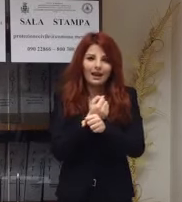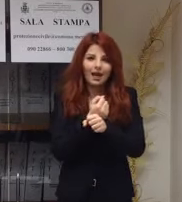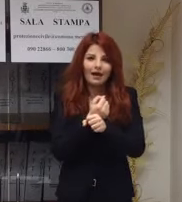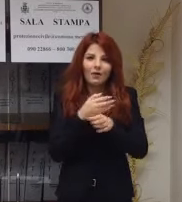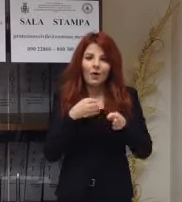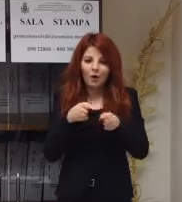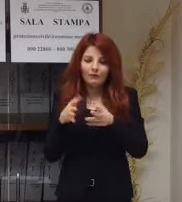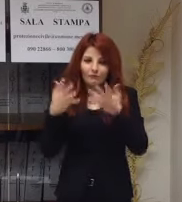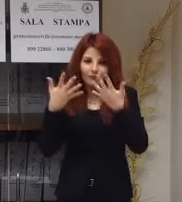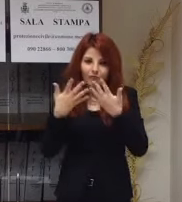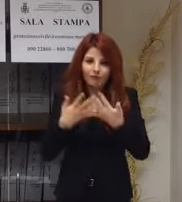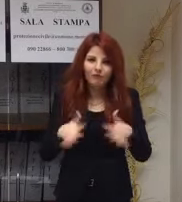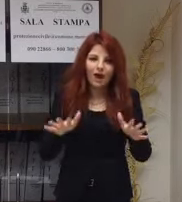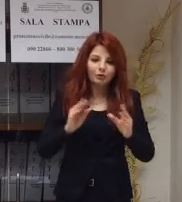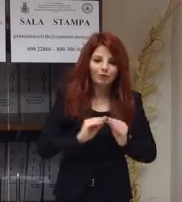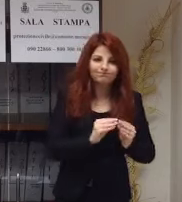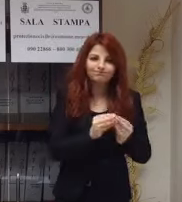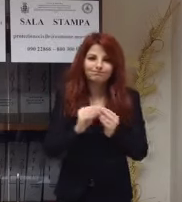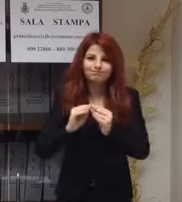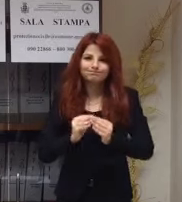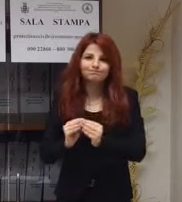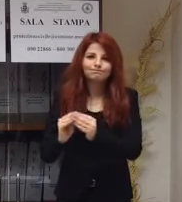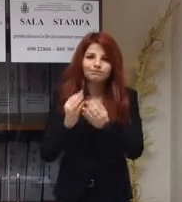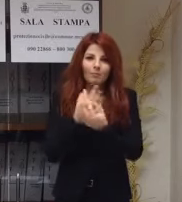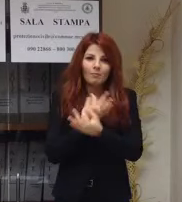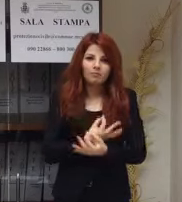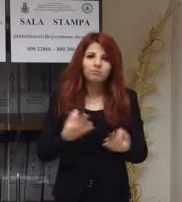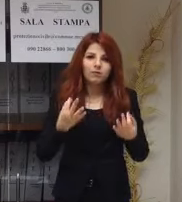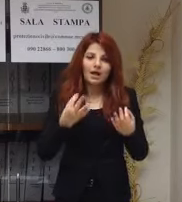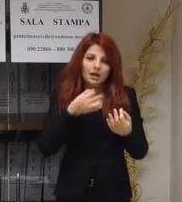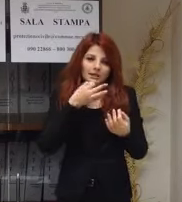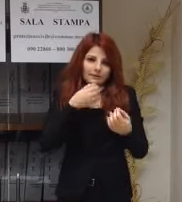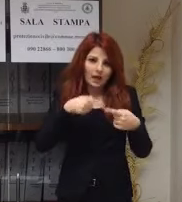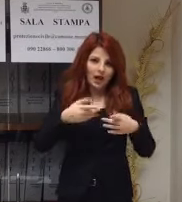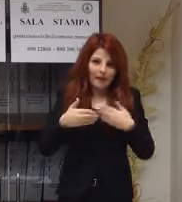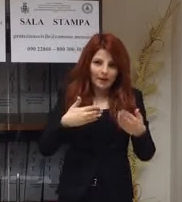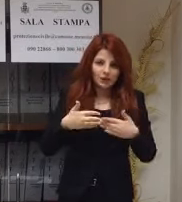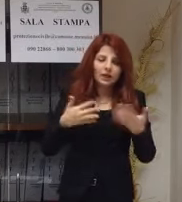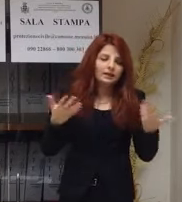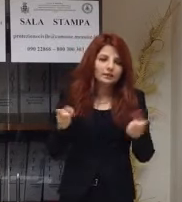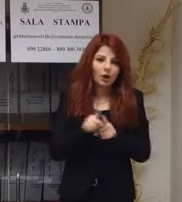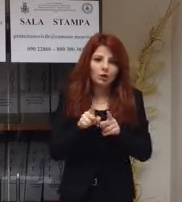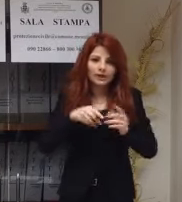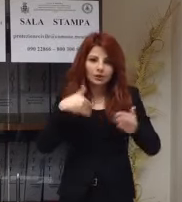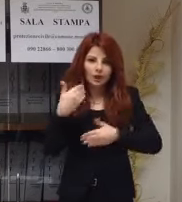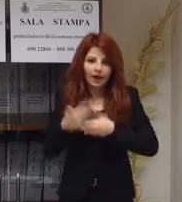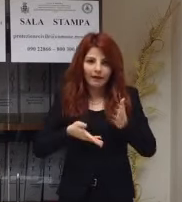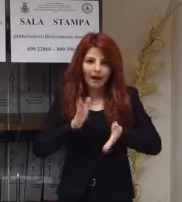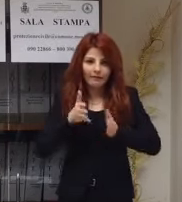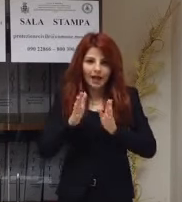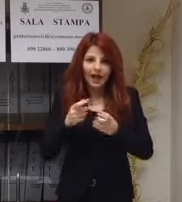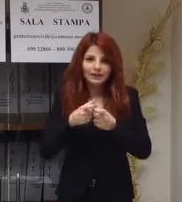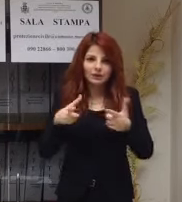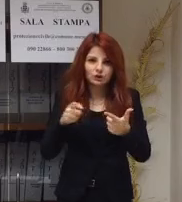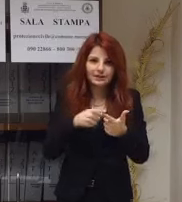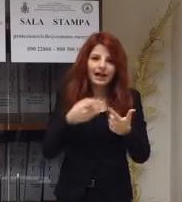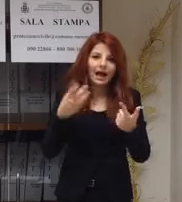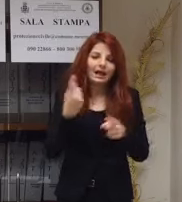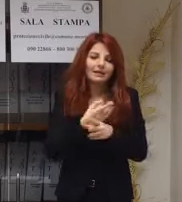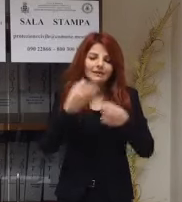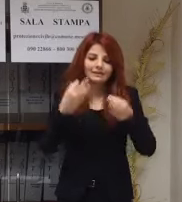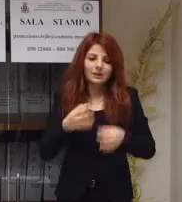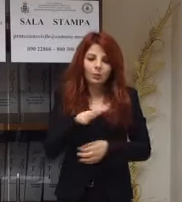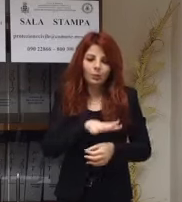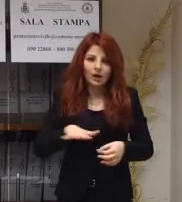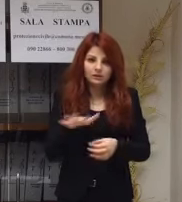gli interventi di manutenzione sui torrenti continuano ad andare avanti nonostante gli step, perché la messa in sicurezza viene prima di ogni altra